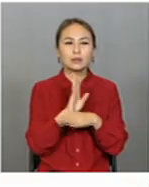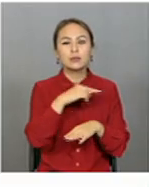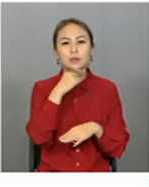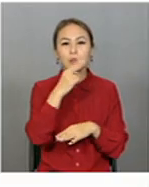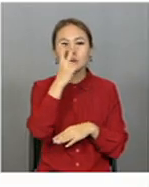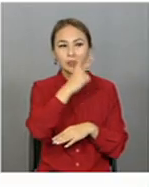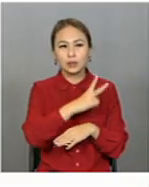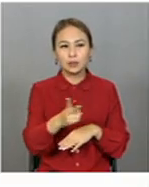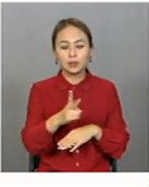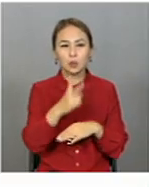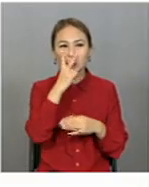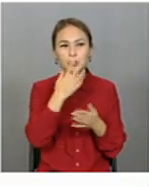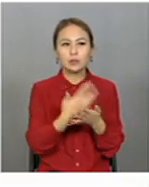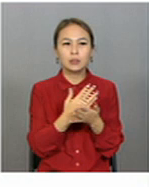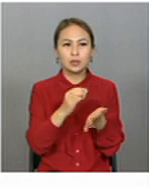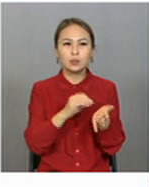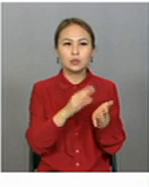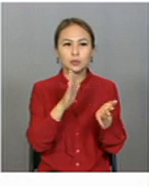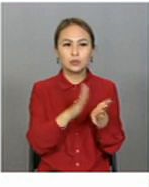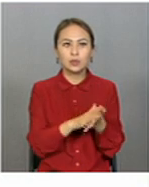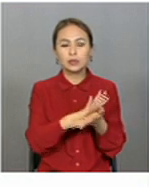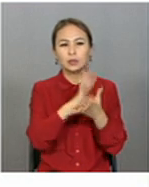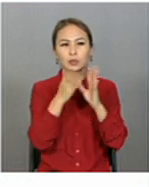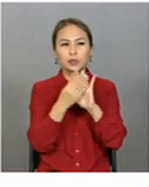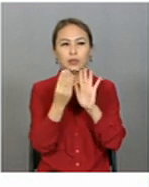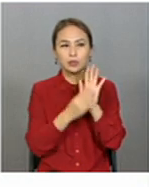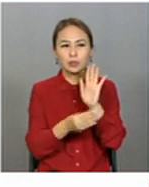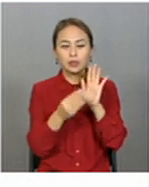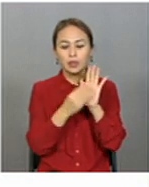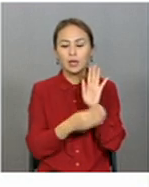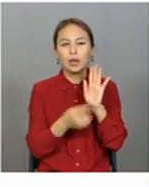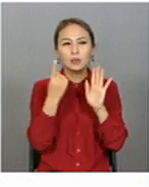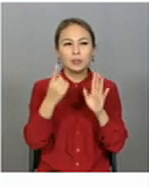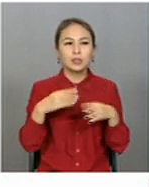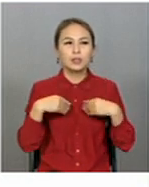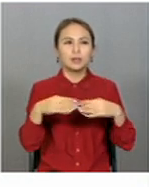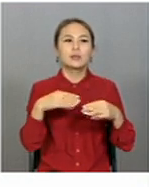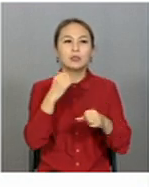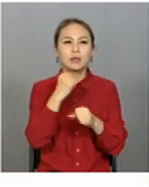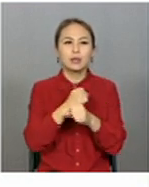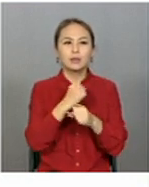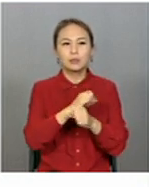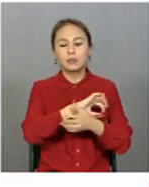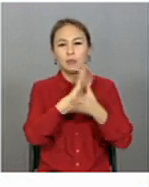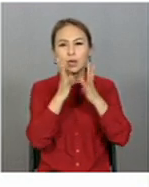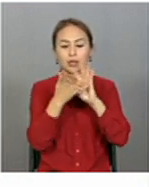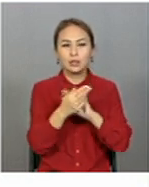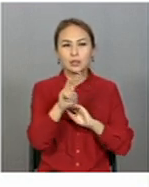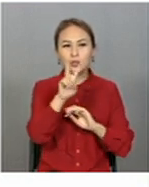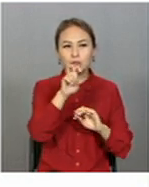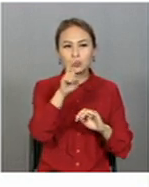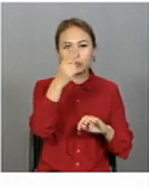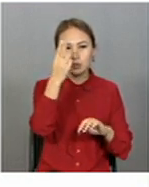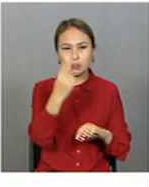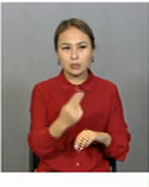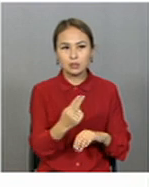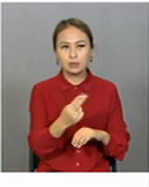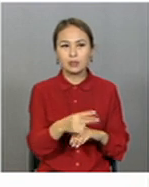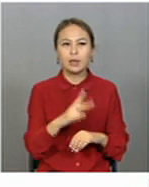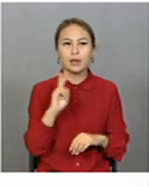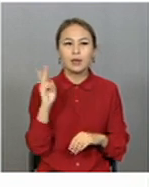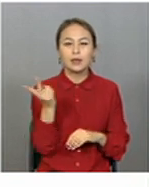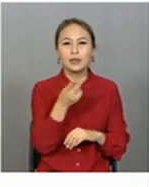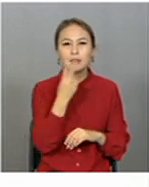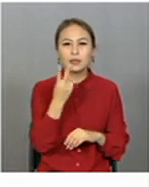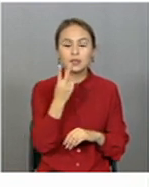аударайық. Көрсетілген өлшем бірліктерін өрнектеңдер. 1 егіз алғабынан барлығы 200